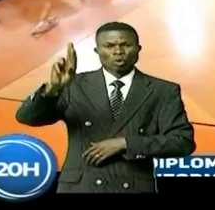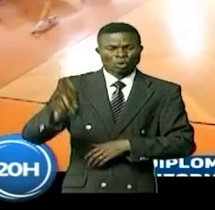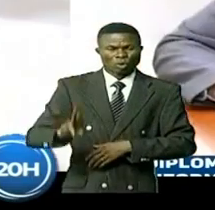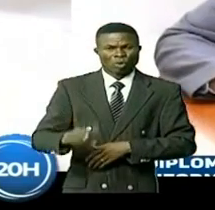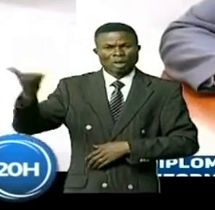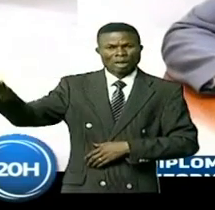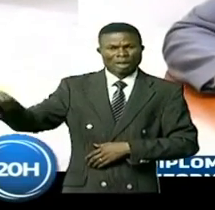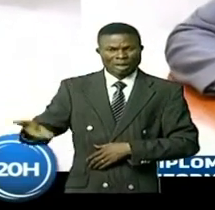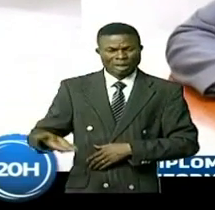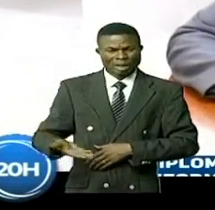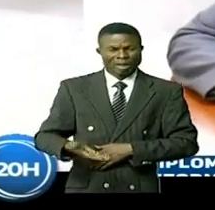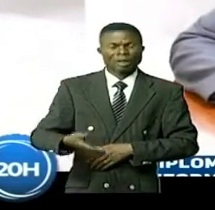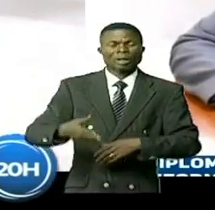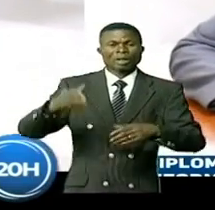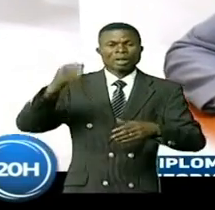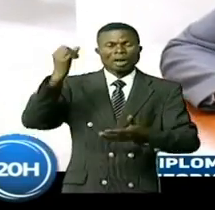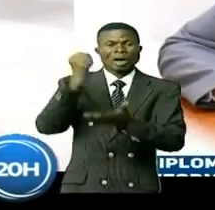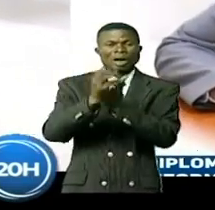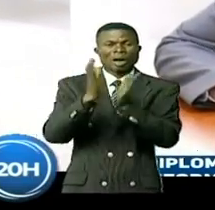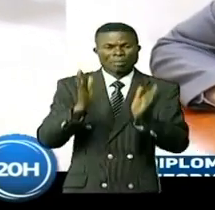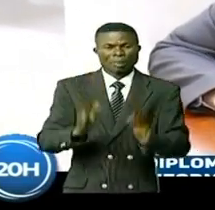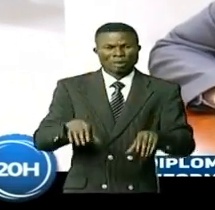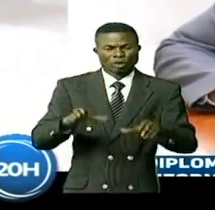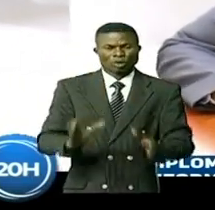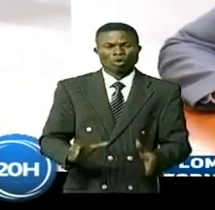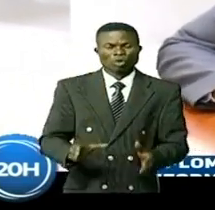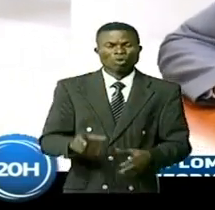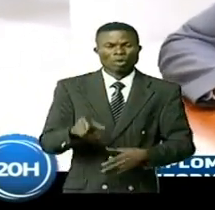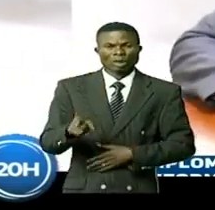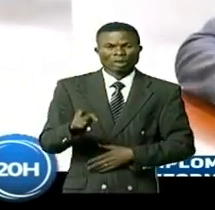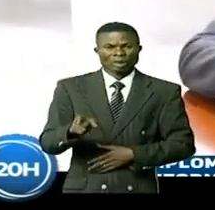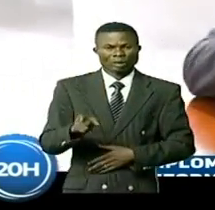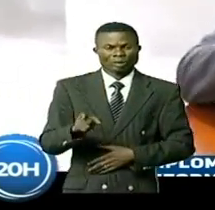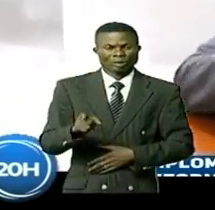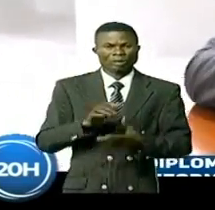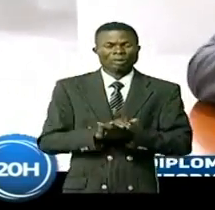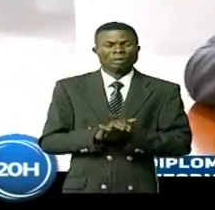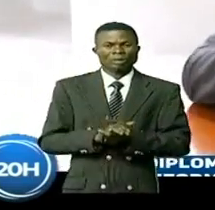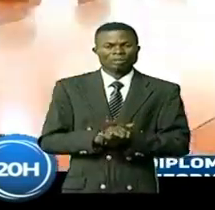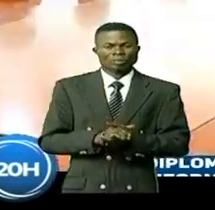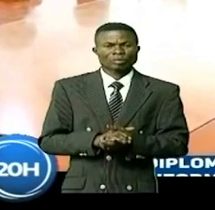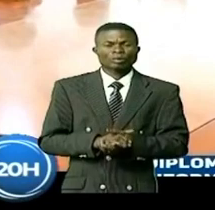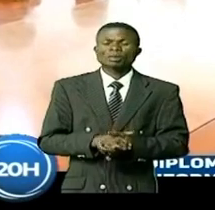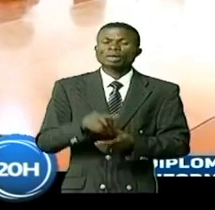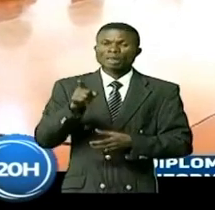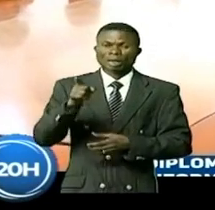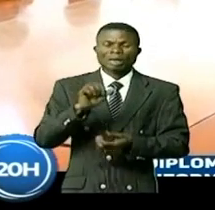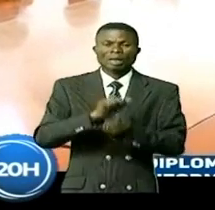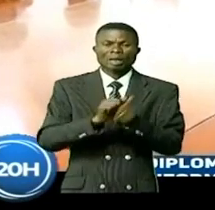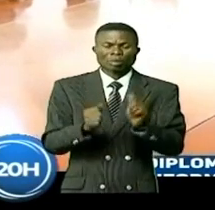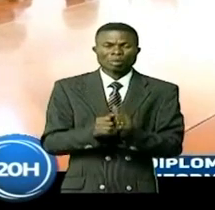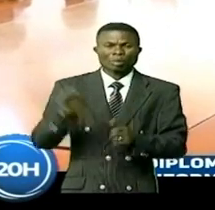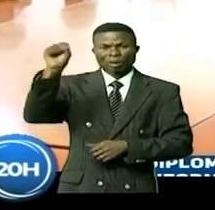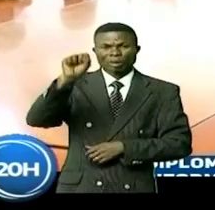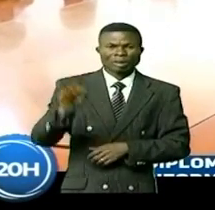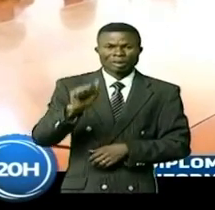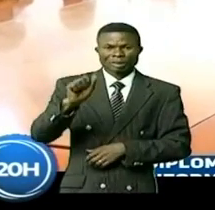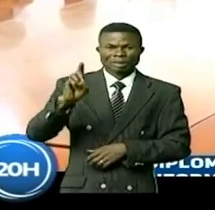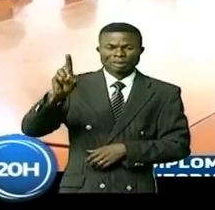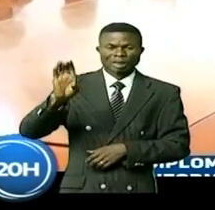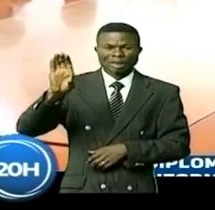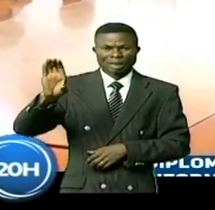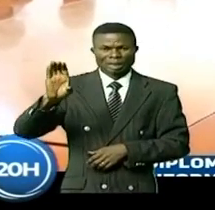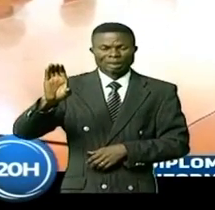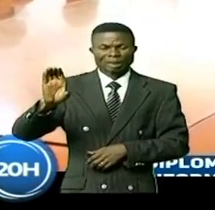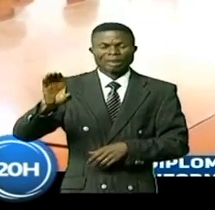par le chef de la diplomatie congolaise, Christophe Lutundula Palapenapala. Il s'agit de la SADC, la CIRGEL,